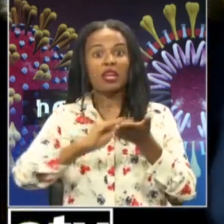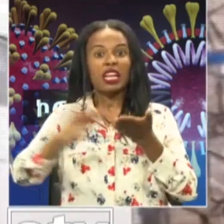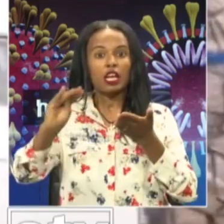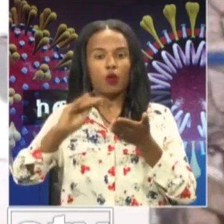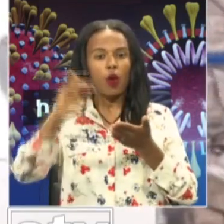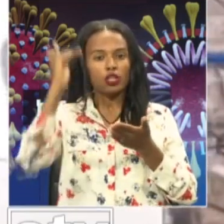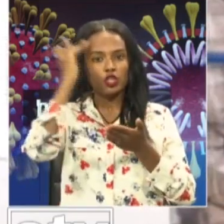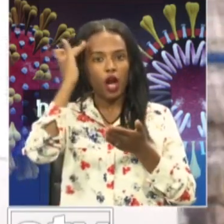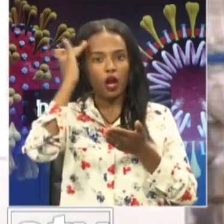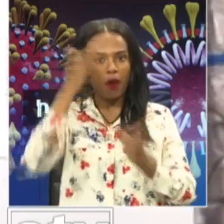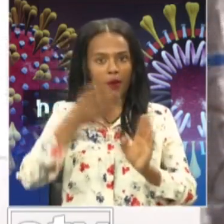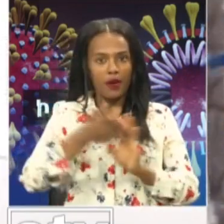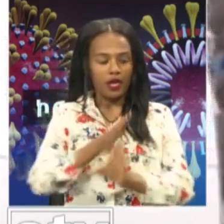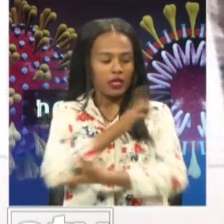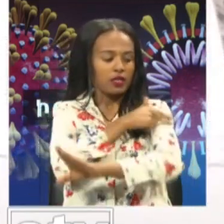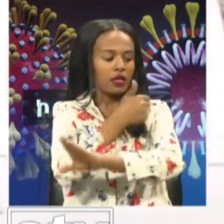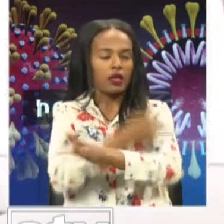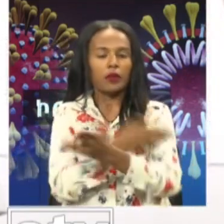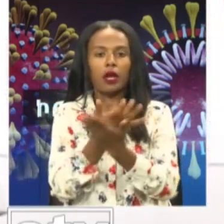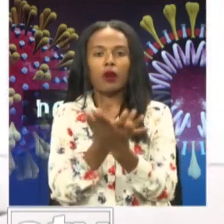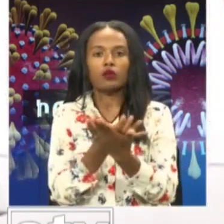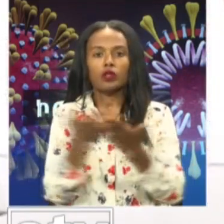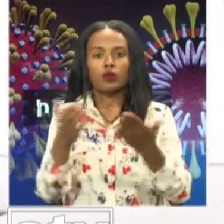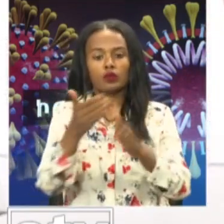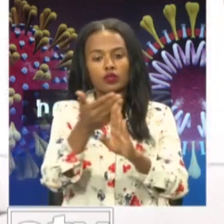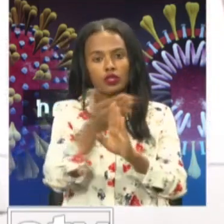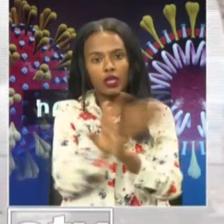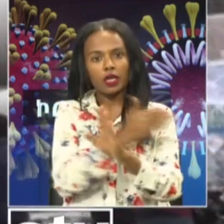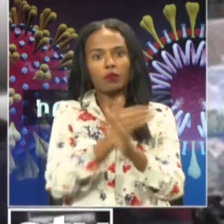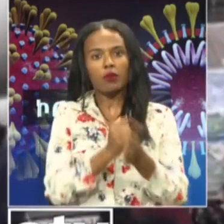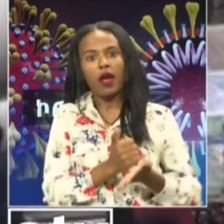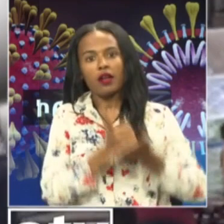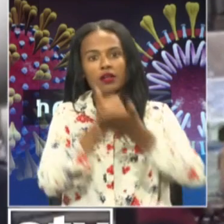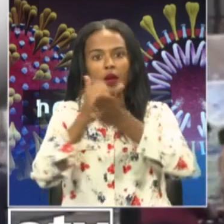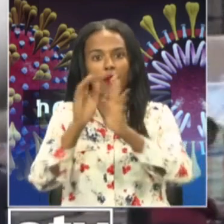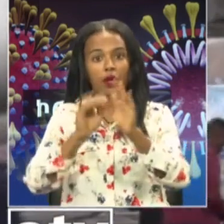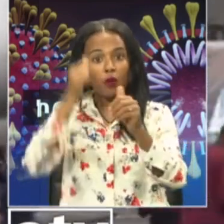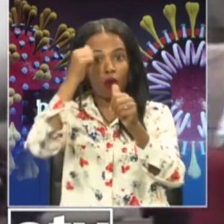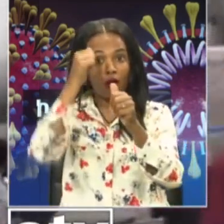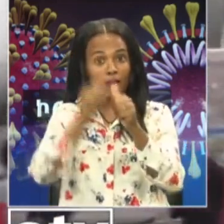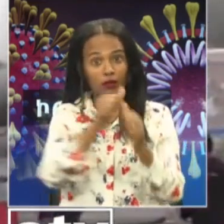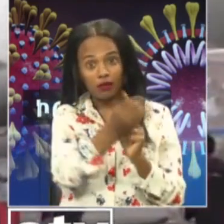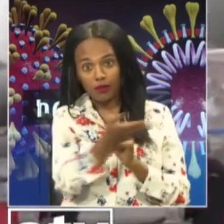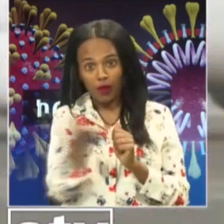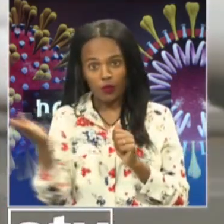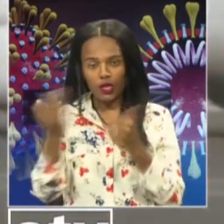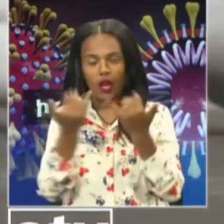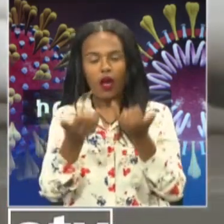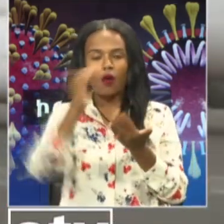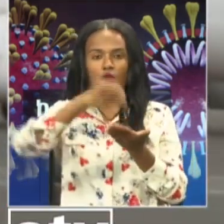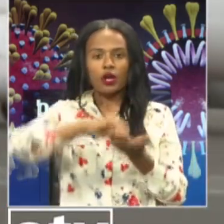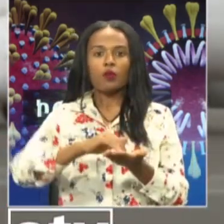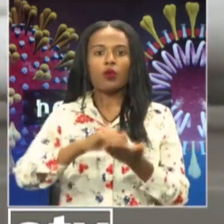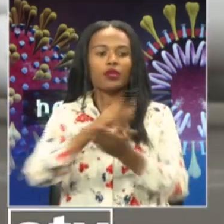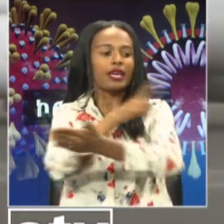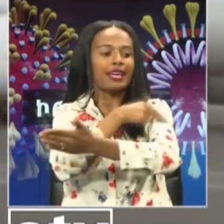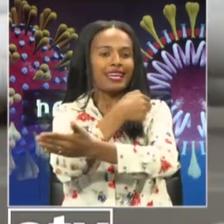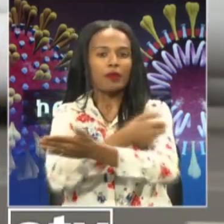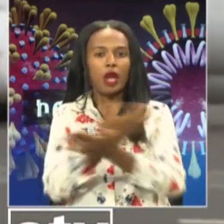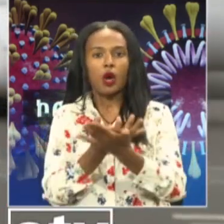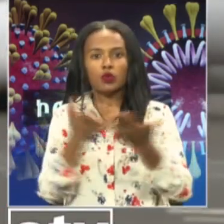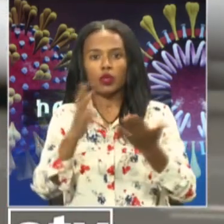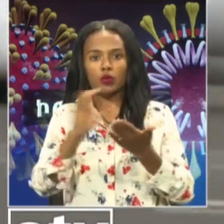ጃክ ማ አማካኝነት የሕክምና ቁሳቁሶችን ቀደም ብላ ድጋፍ ማድረጓ የሚታወስ ሲሆን፣ አሁን ደግሞ የሕክምና